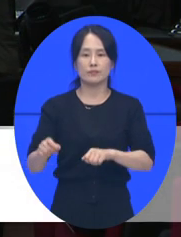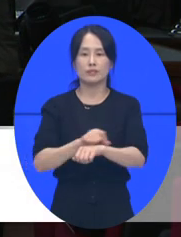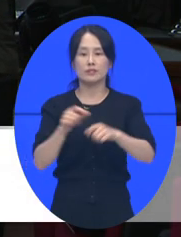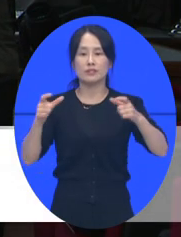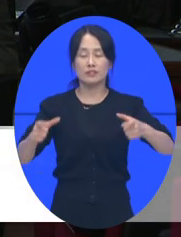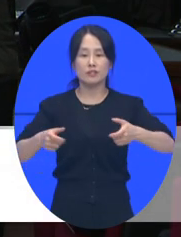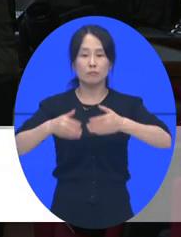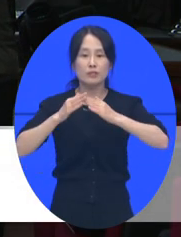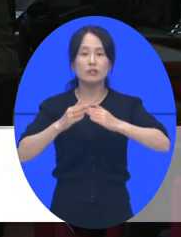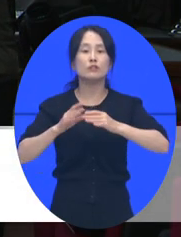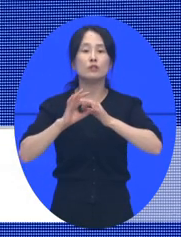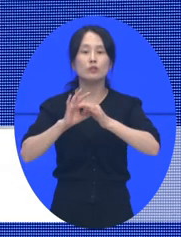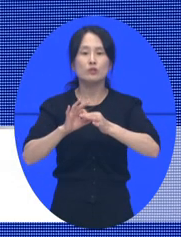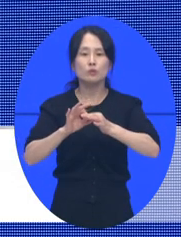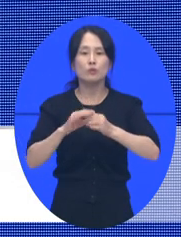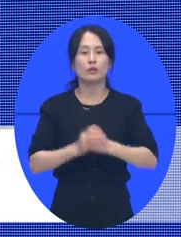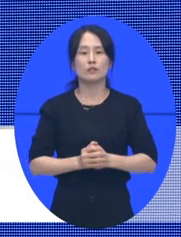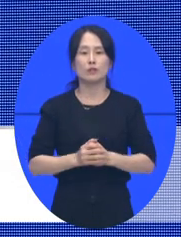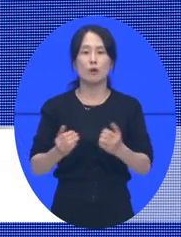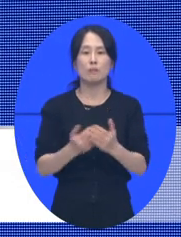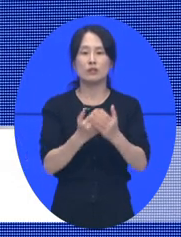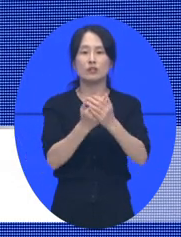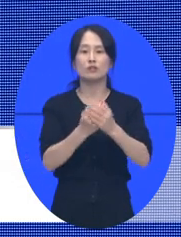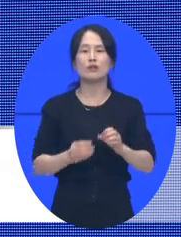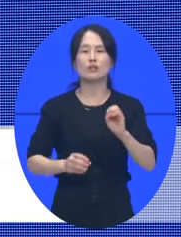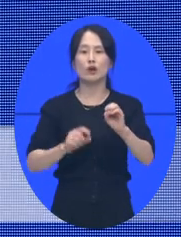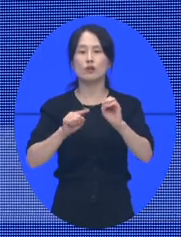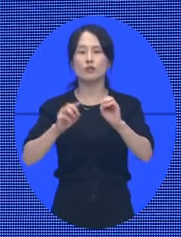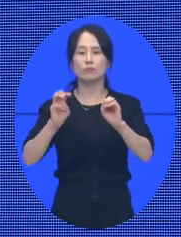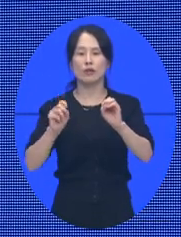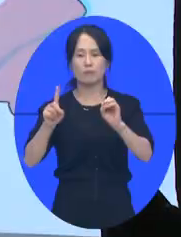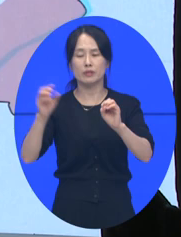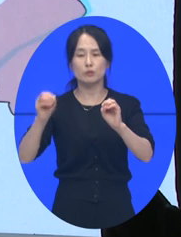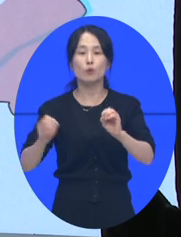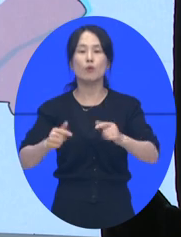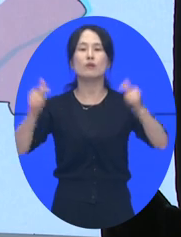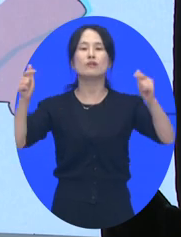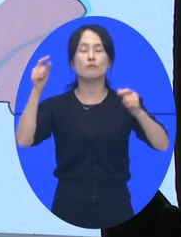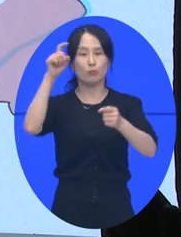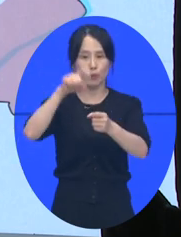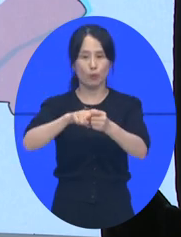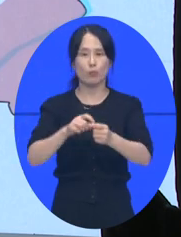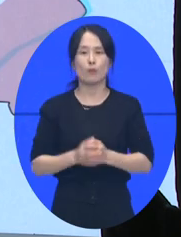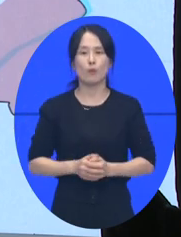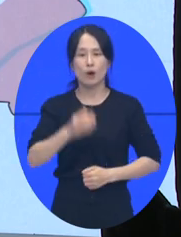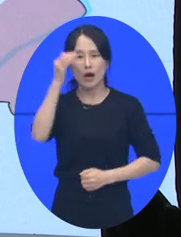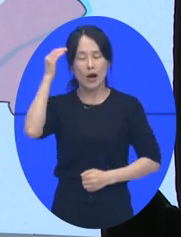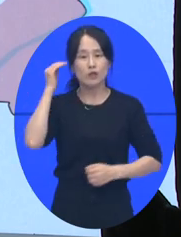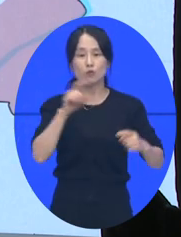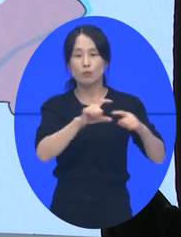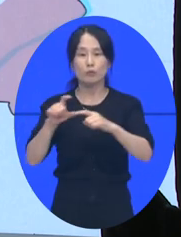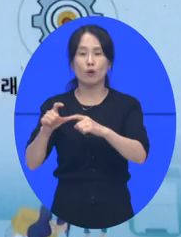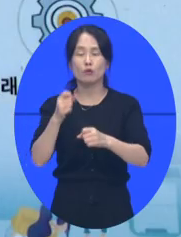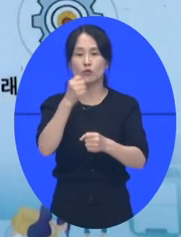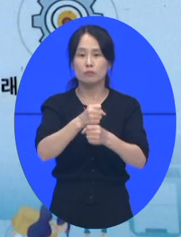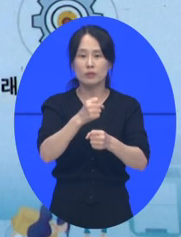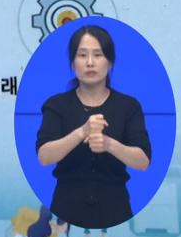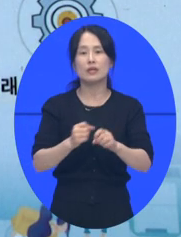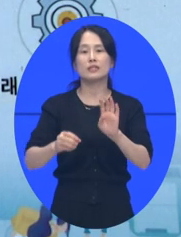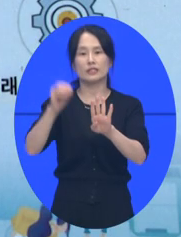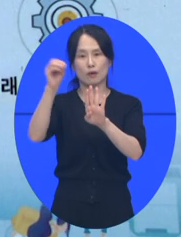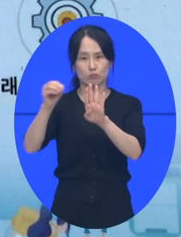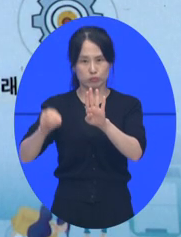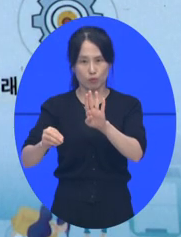통해 한국 경제 성장률을 연평균 0.31%포인트 높이는 게 목표. 우리나라 평균 국내 총생산의 4%에